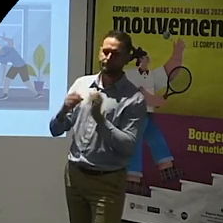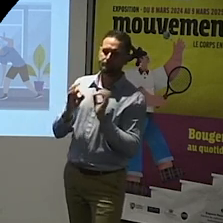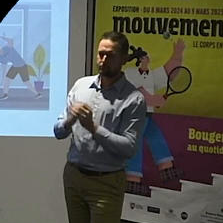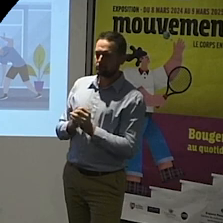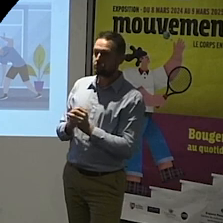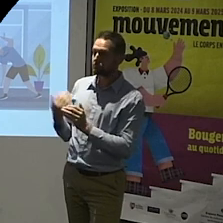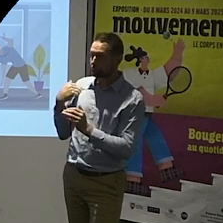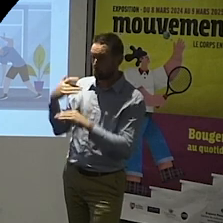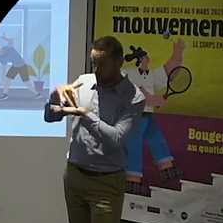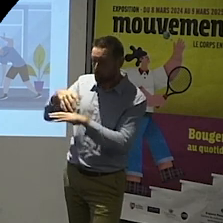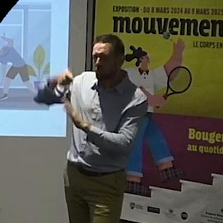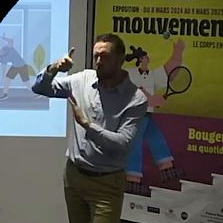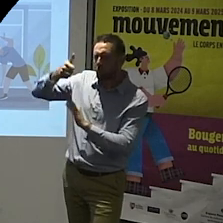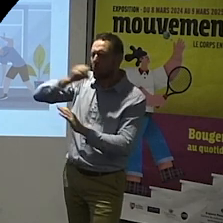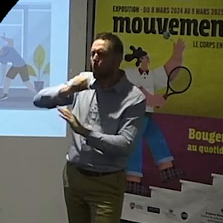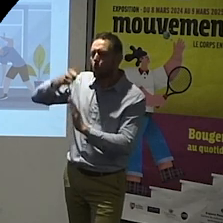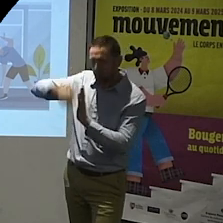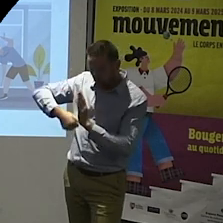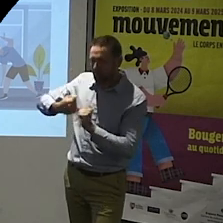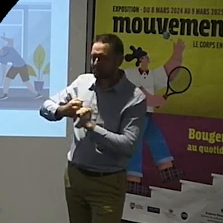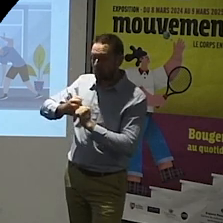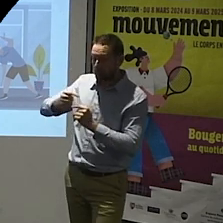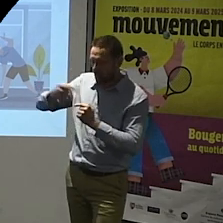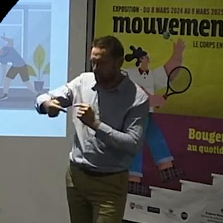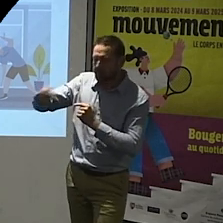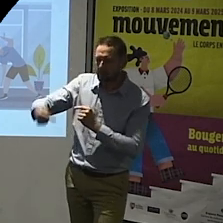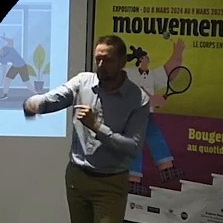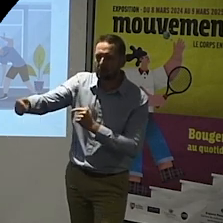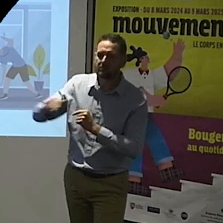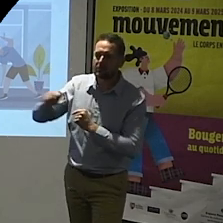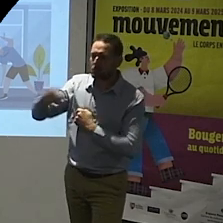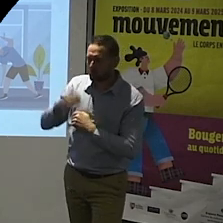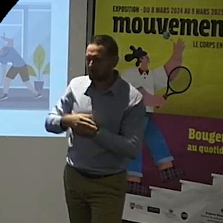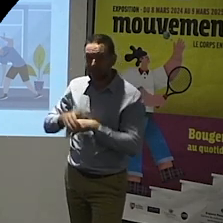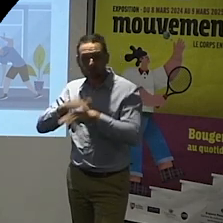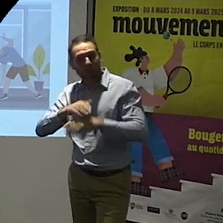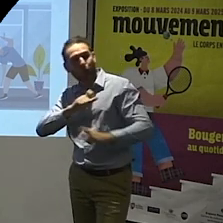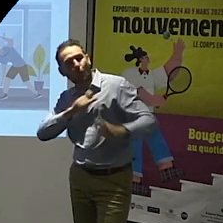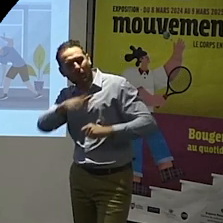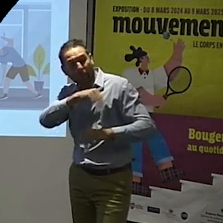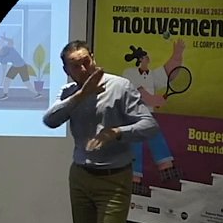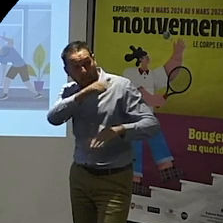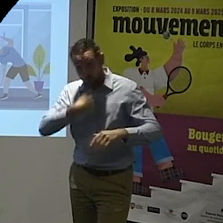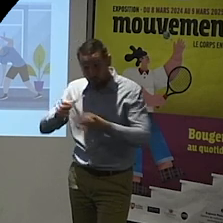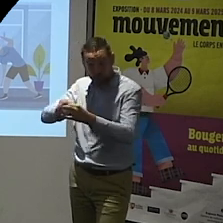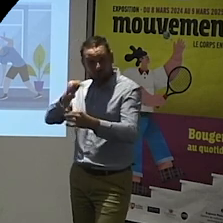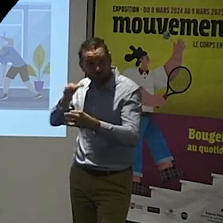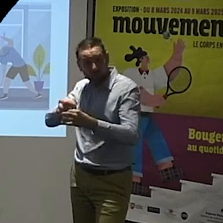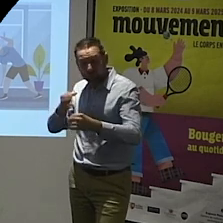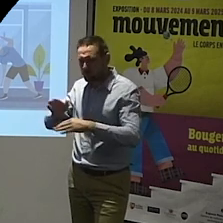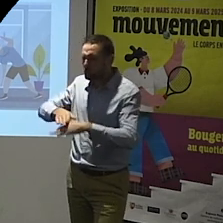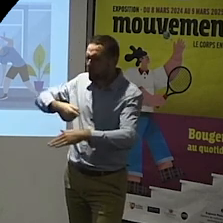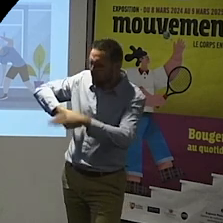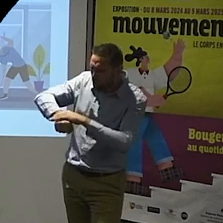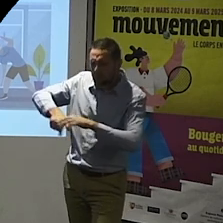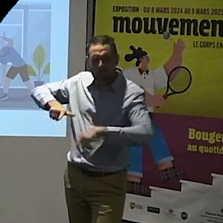on a fait, mais maintenant, on va le faire tous les mois. Donc quand je dis à mes copines que je fais du tir à l'arc, du tchoukball et du foot en